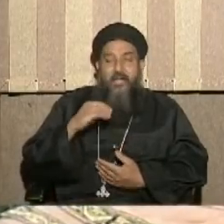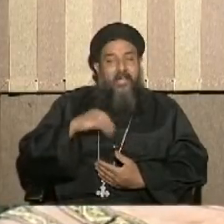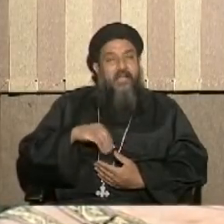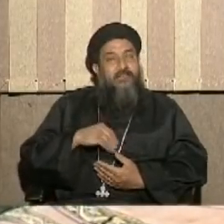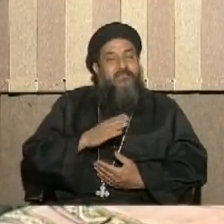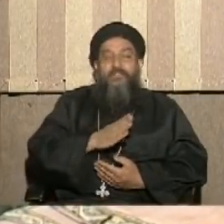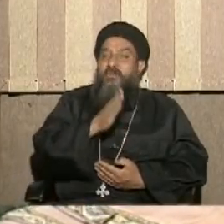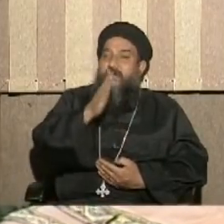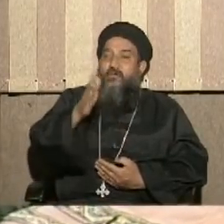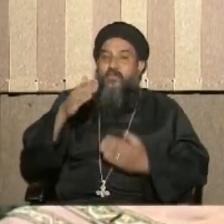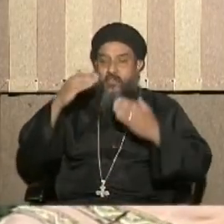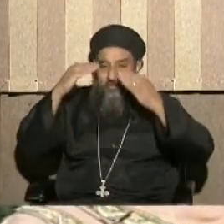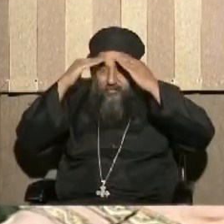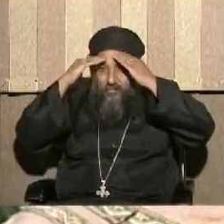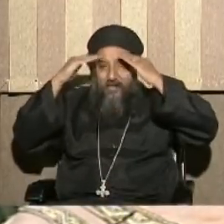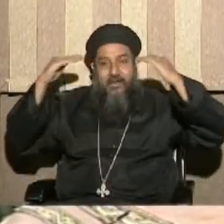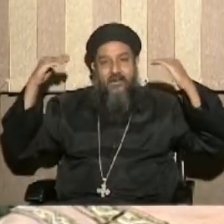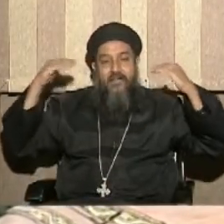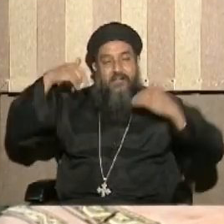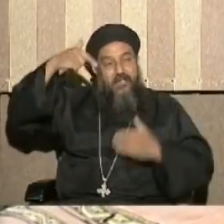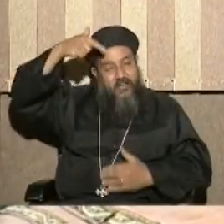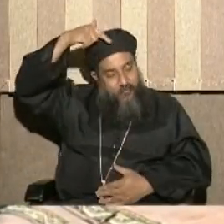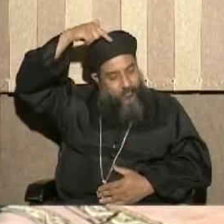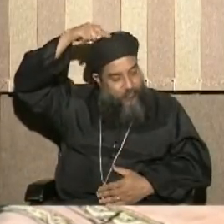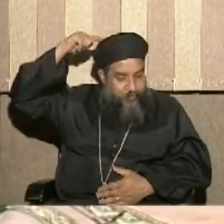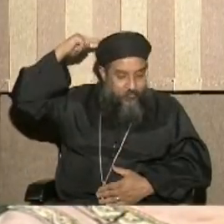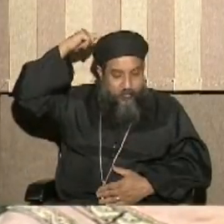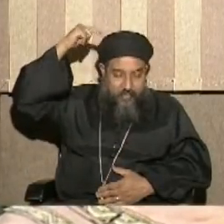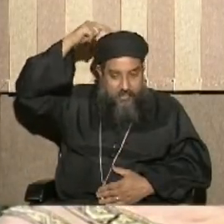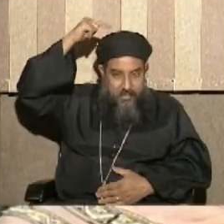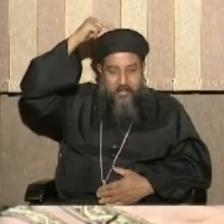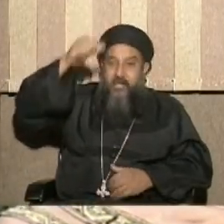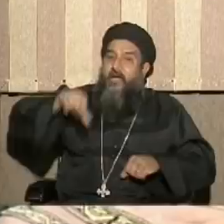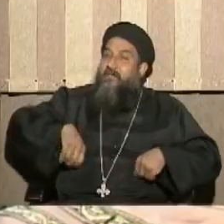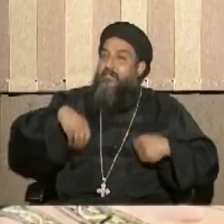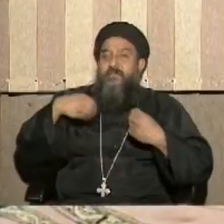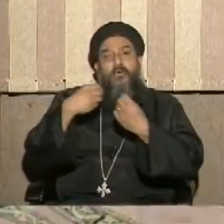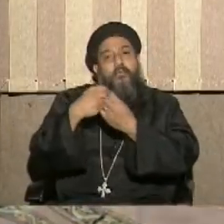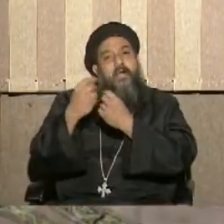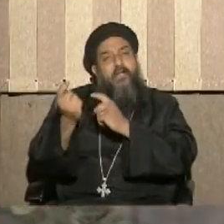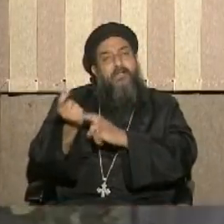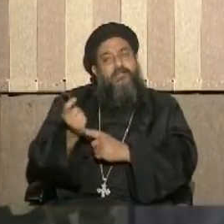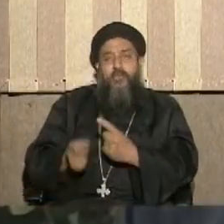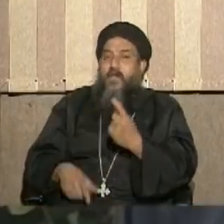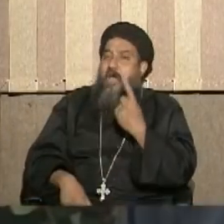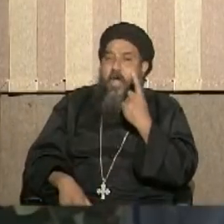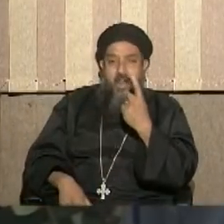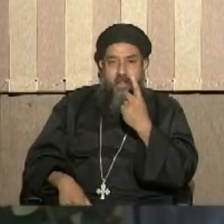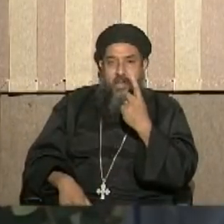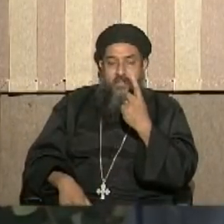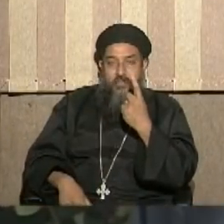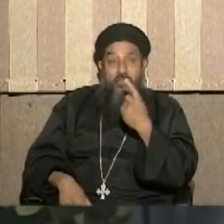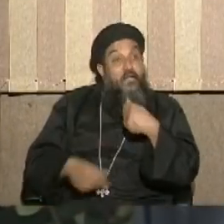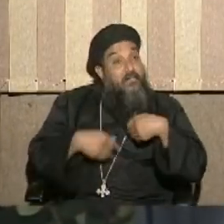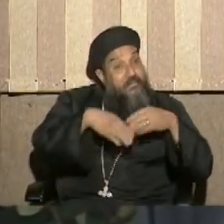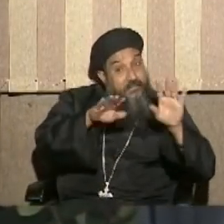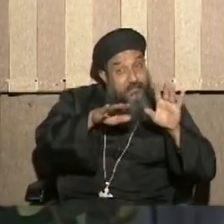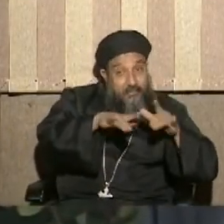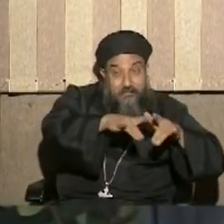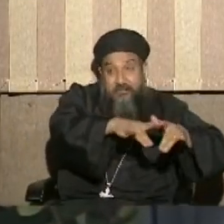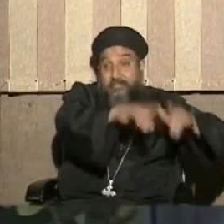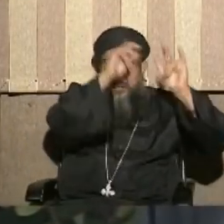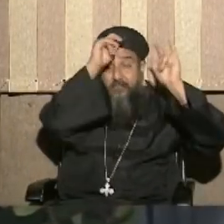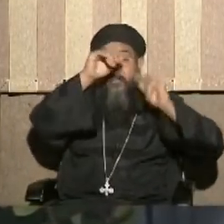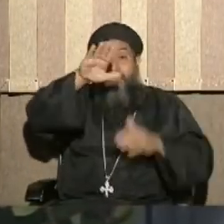فأخبراه برغبتهما في الرهبنة، وأوضح لهما الأب يوحنا الصعوبات التي سيلاقونها، وأن